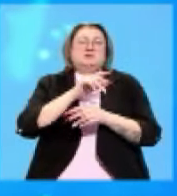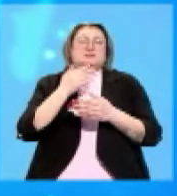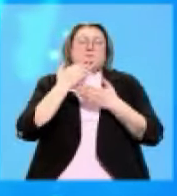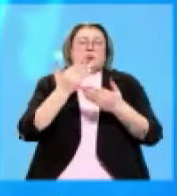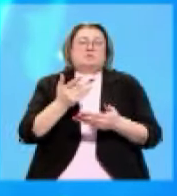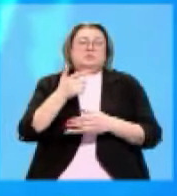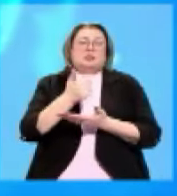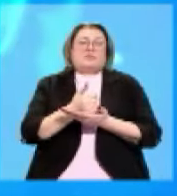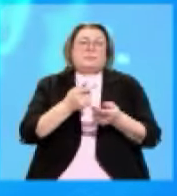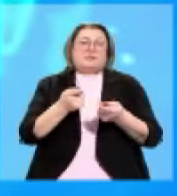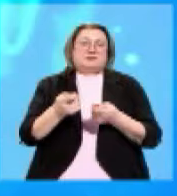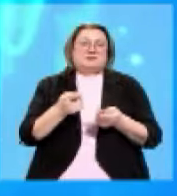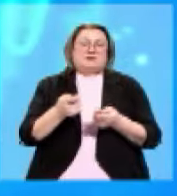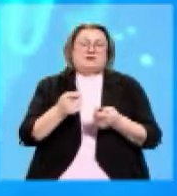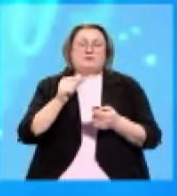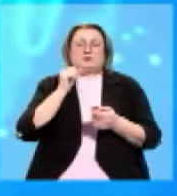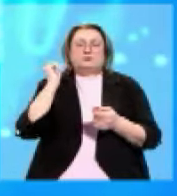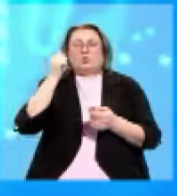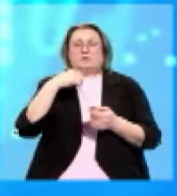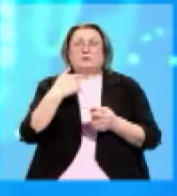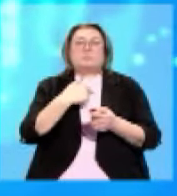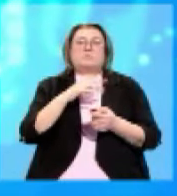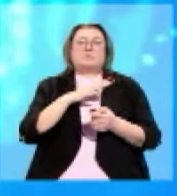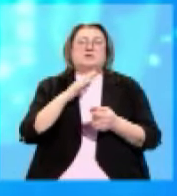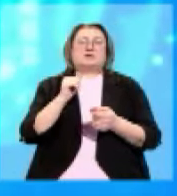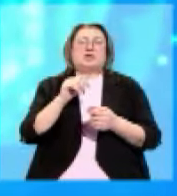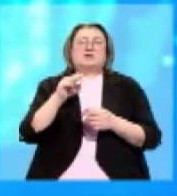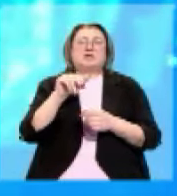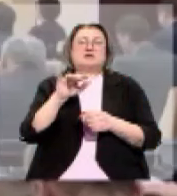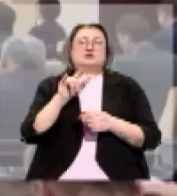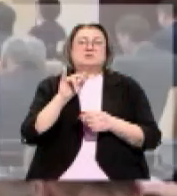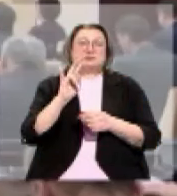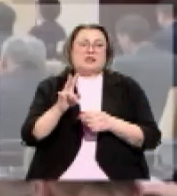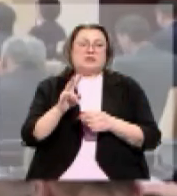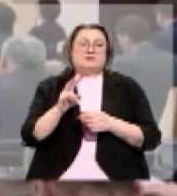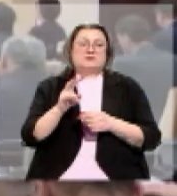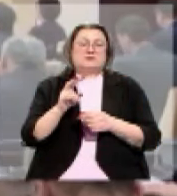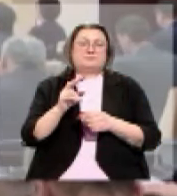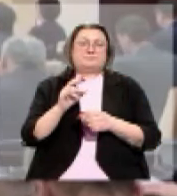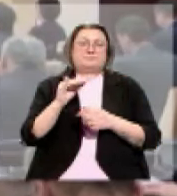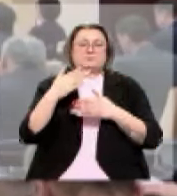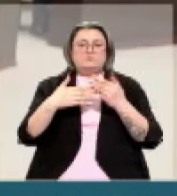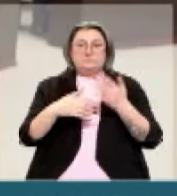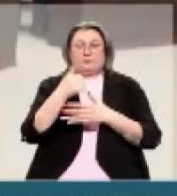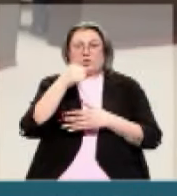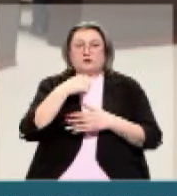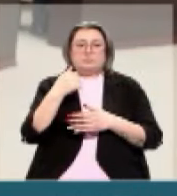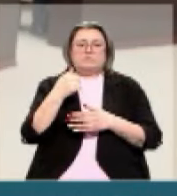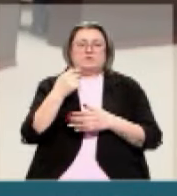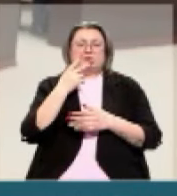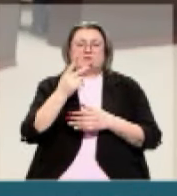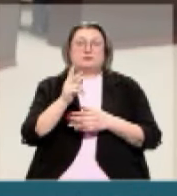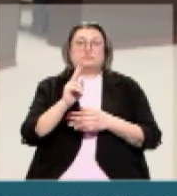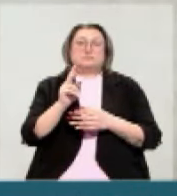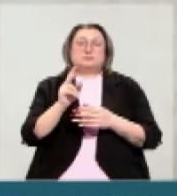осылай деп депутаттық сауал жолдады. Былтыр Тәжікстанның жеміс-жидегіне таласқан жұртты көріп, жағамызды ұстаған едік. Дәл жаңа